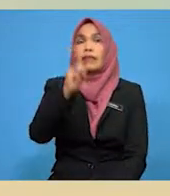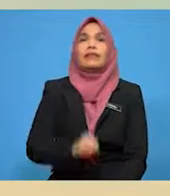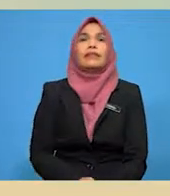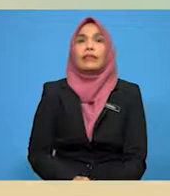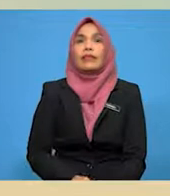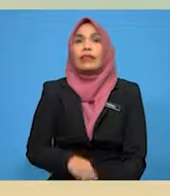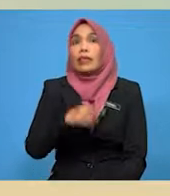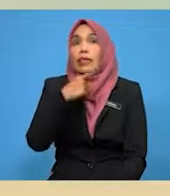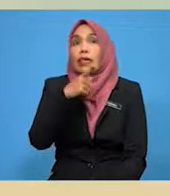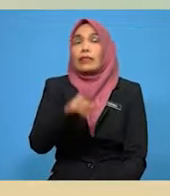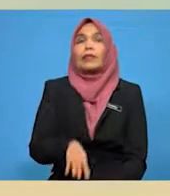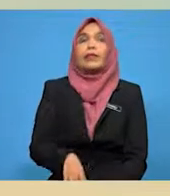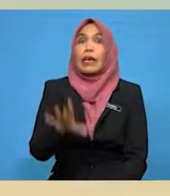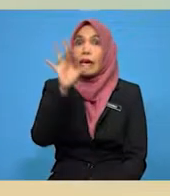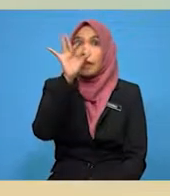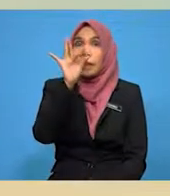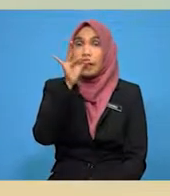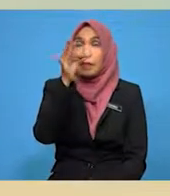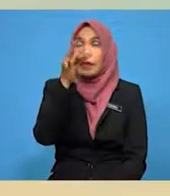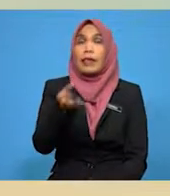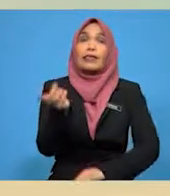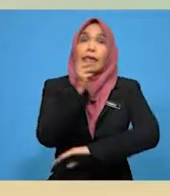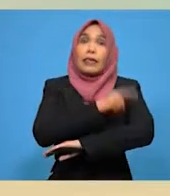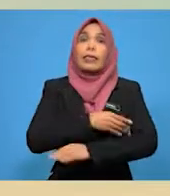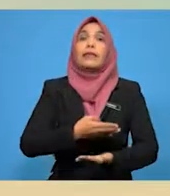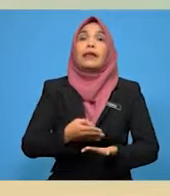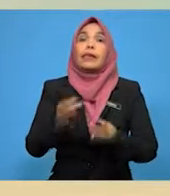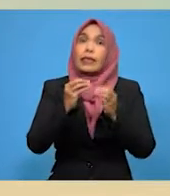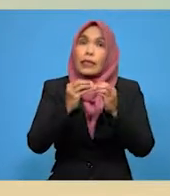tetasan selama 18 hari bagi telur ayam.